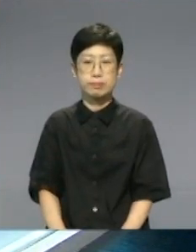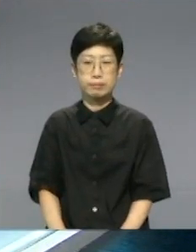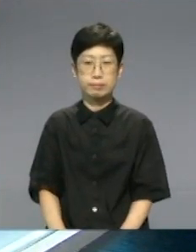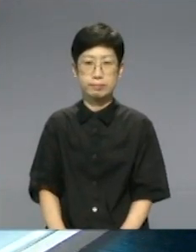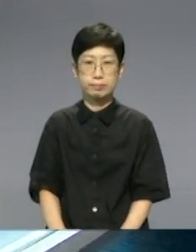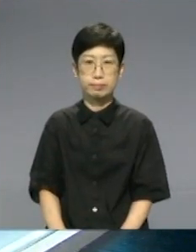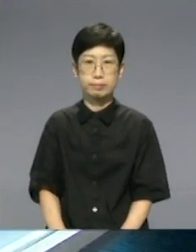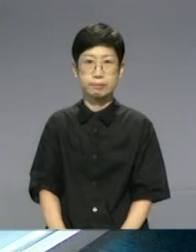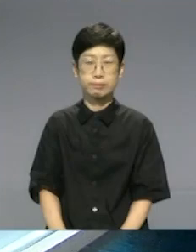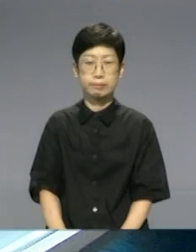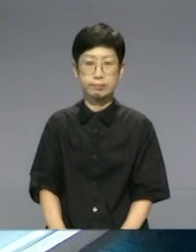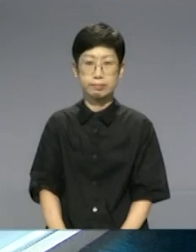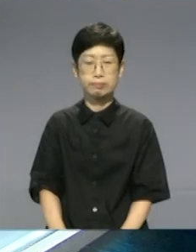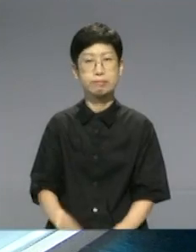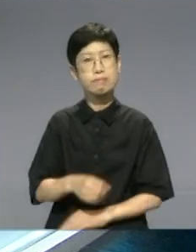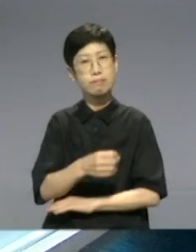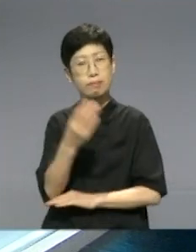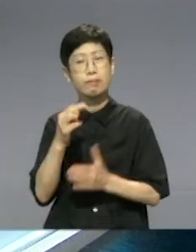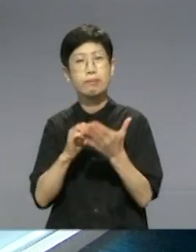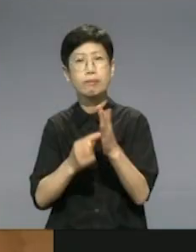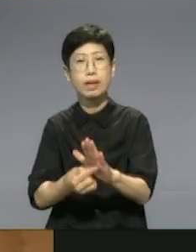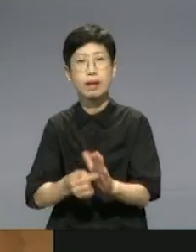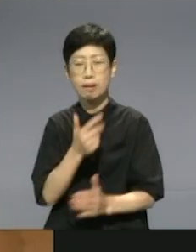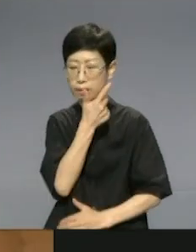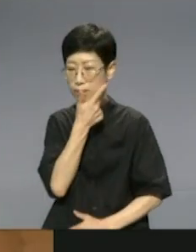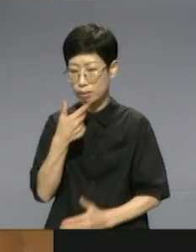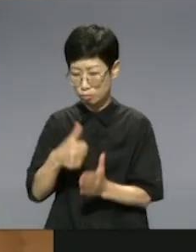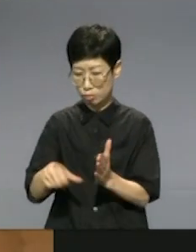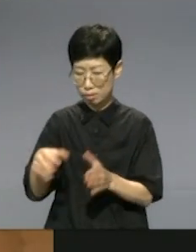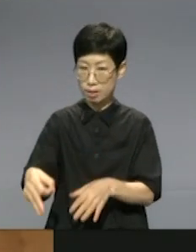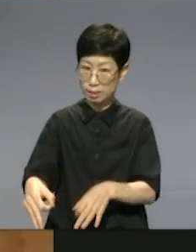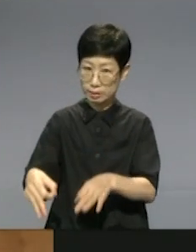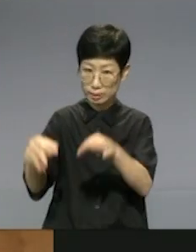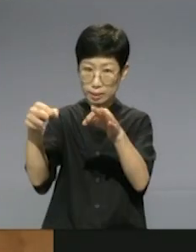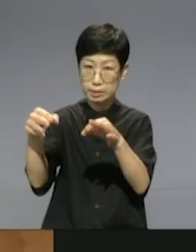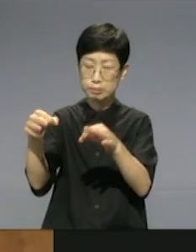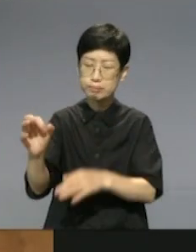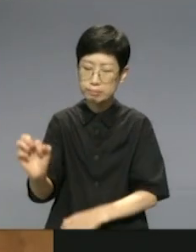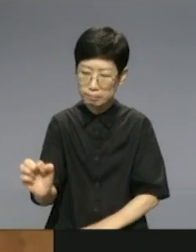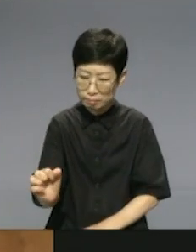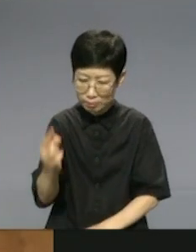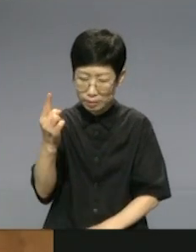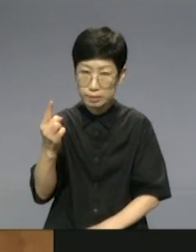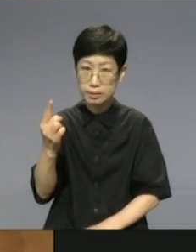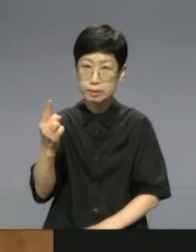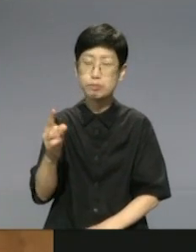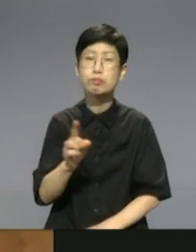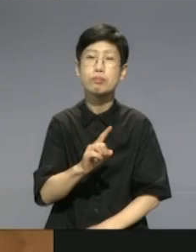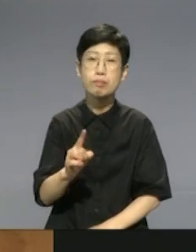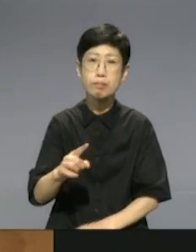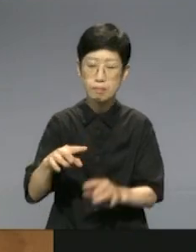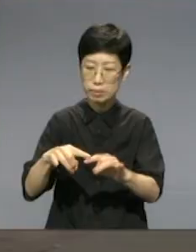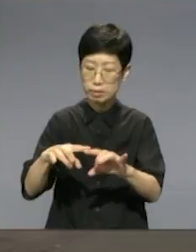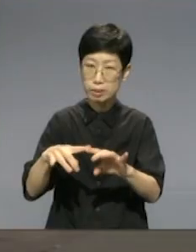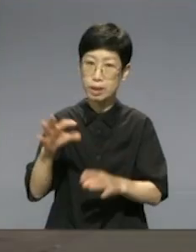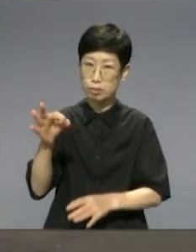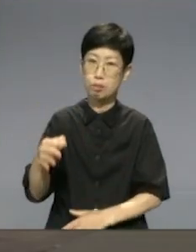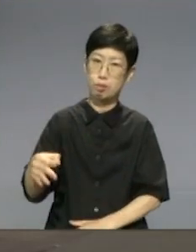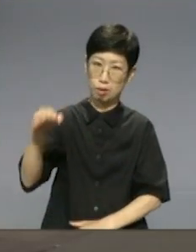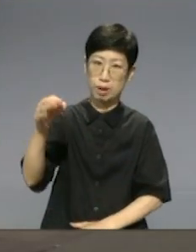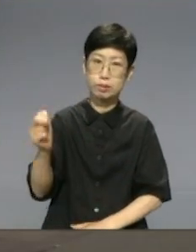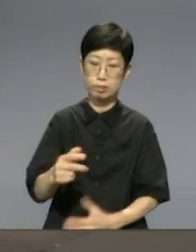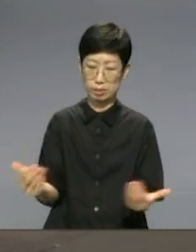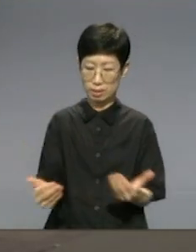네, 여러 언론은 영국의 가파른 물가 상승의 가장 큰 원인을 에너지 가격 상승과